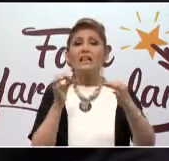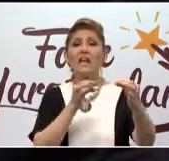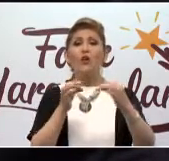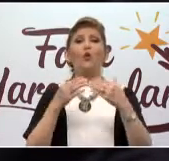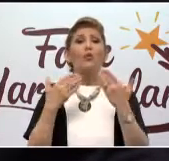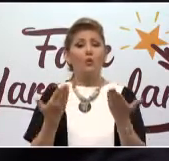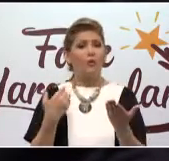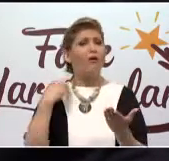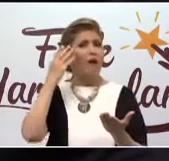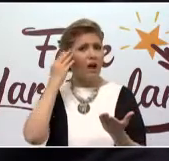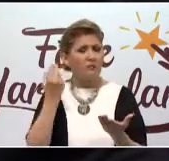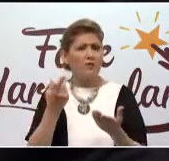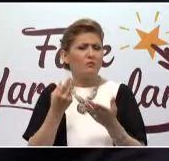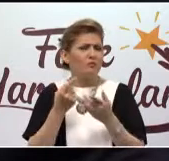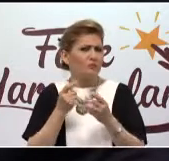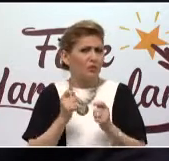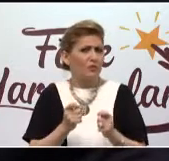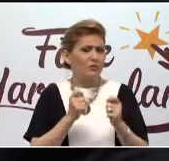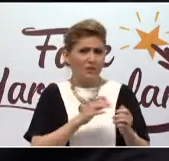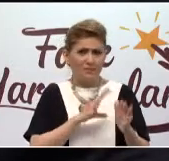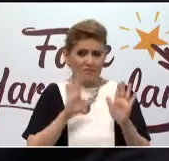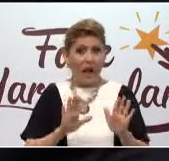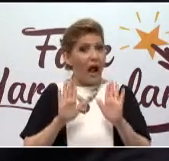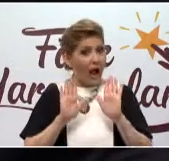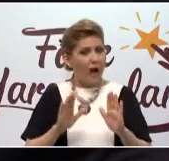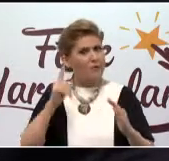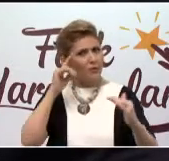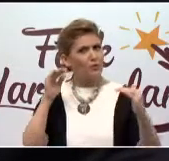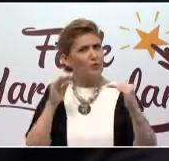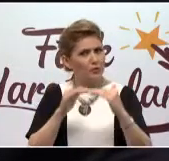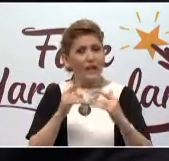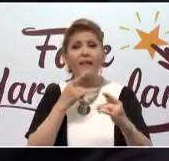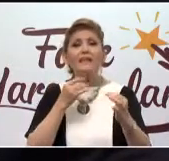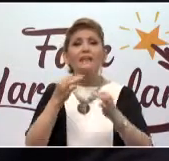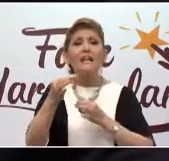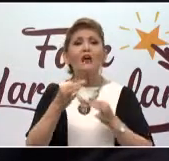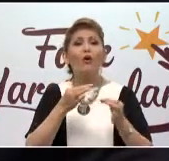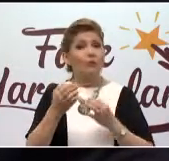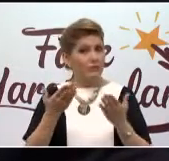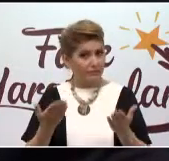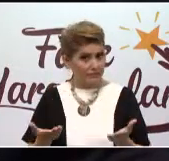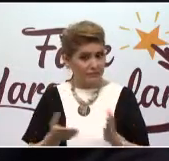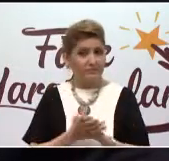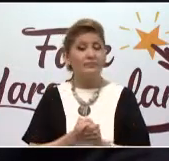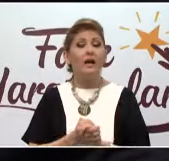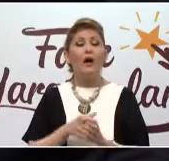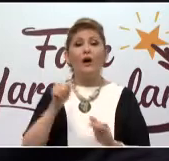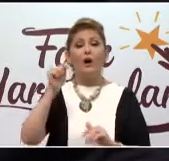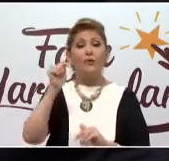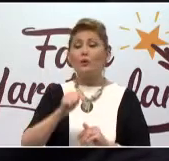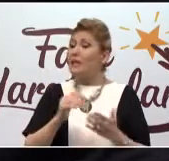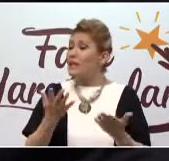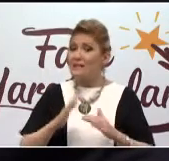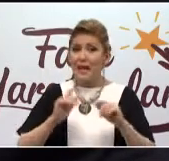hallerimizi farkındayız. Zıtlıklarımız var. Ama uzlaşabiliriz, diyaloğa geçebiliriz. Ve bunu